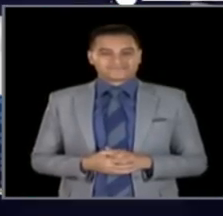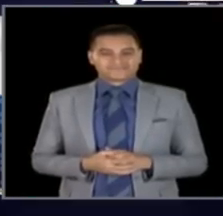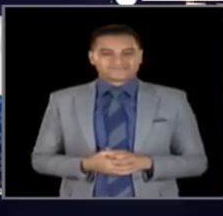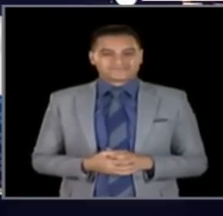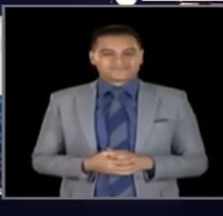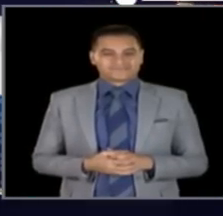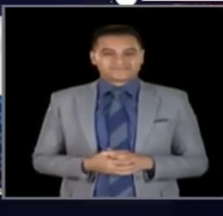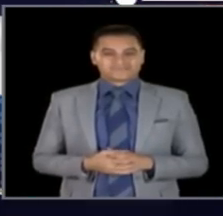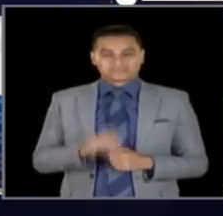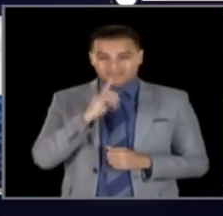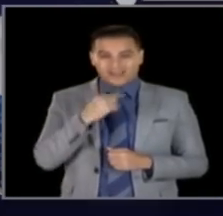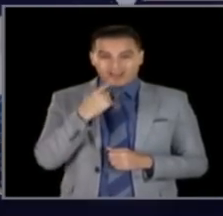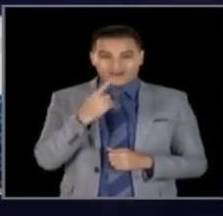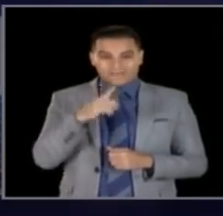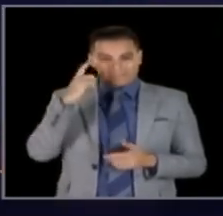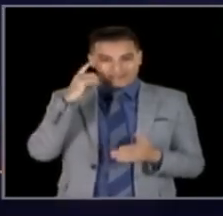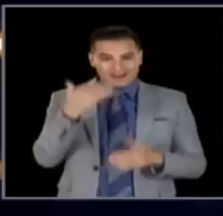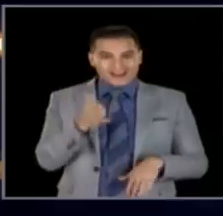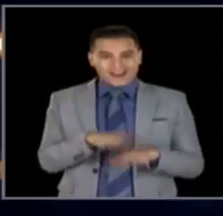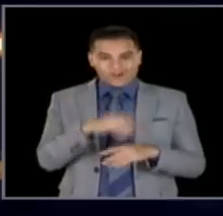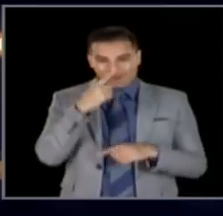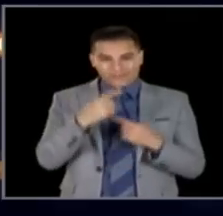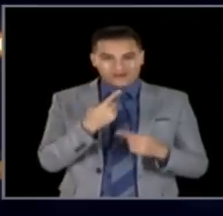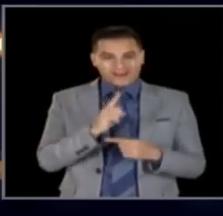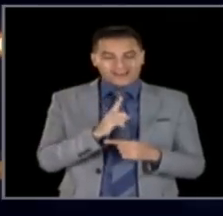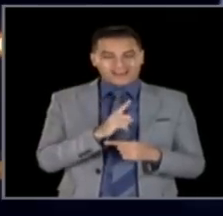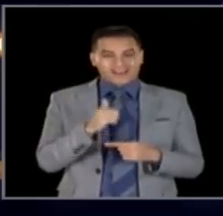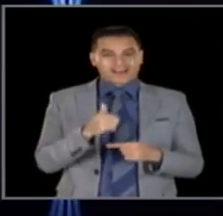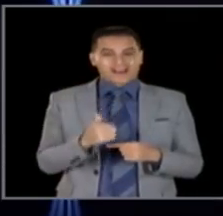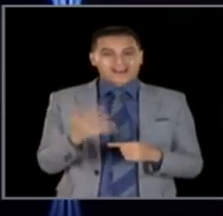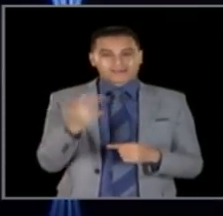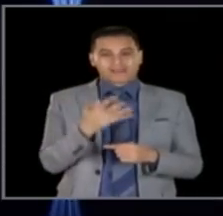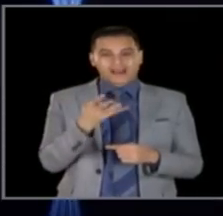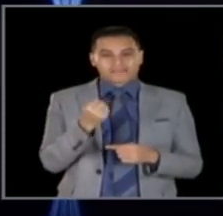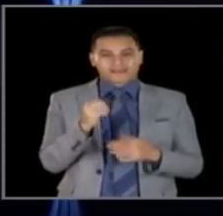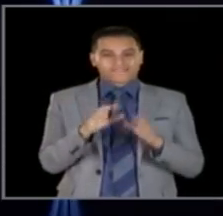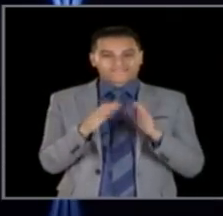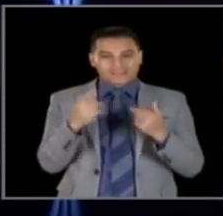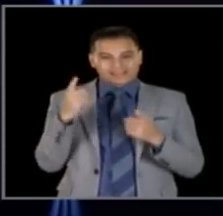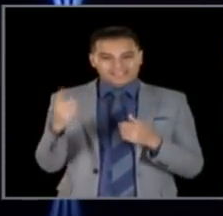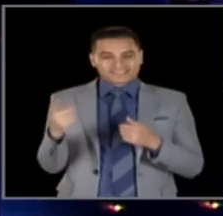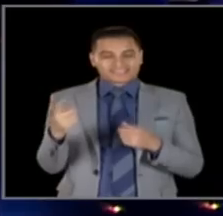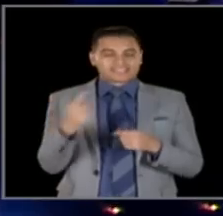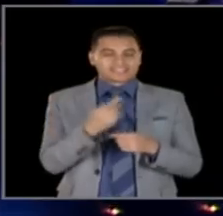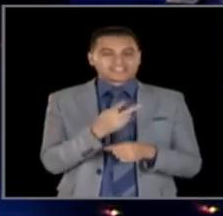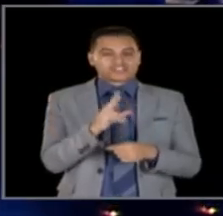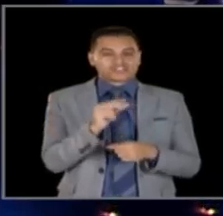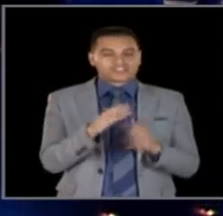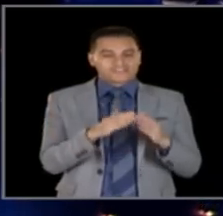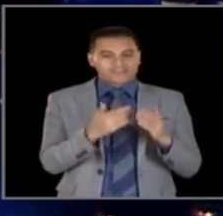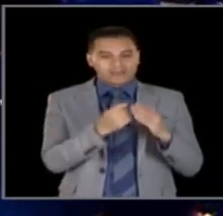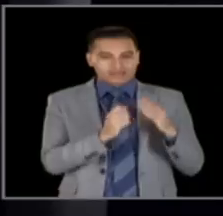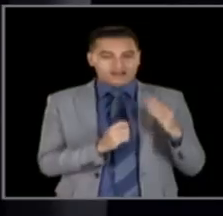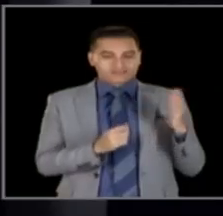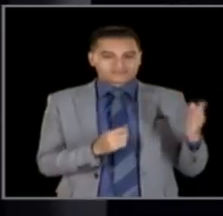صحيحه. بس عايز اقول لك ما تعتمدش على كده كتير. صح. النتيجه 40 فايترز ناقص 20 ثلاث